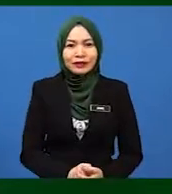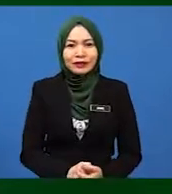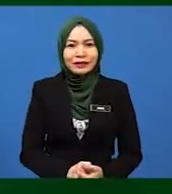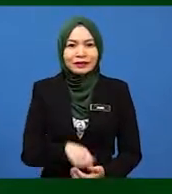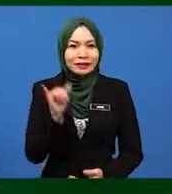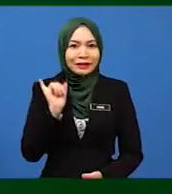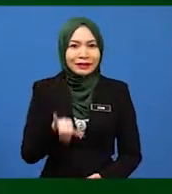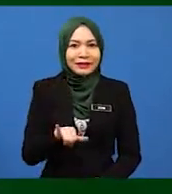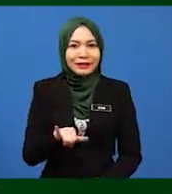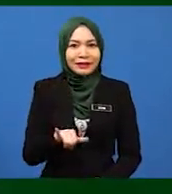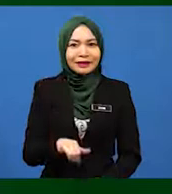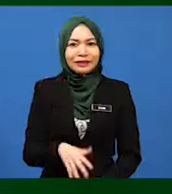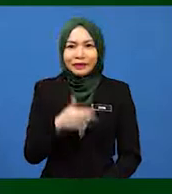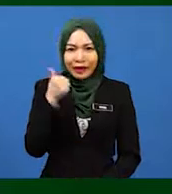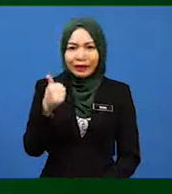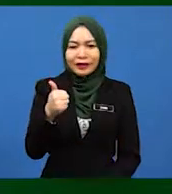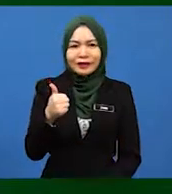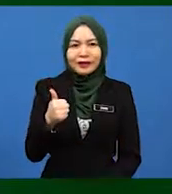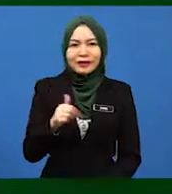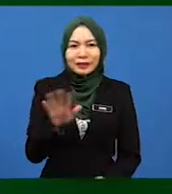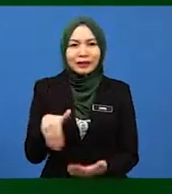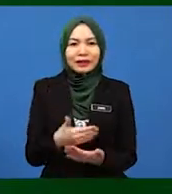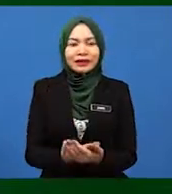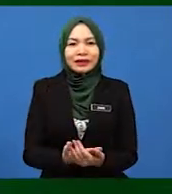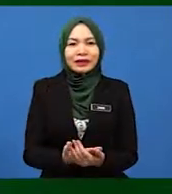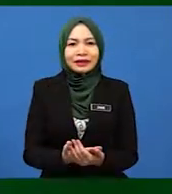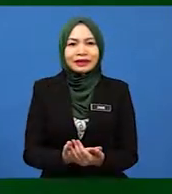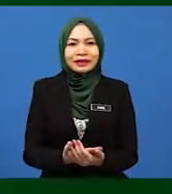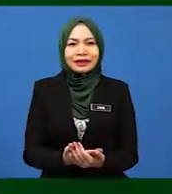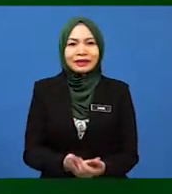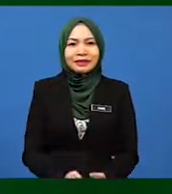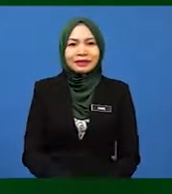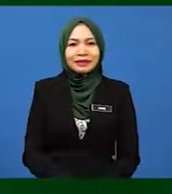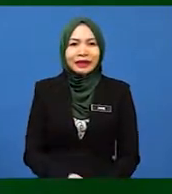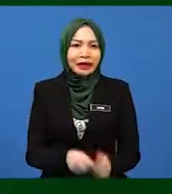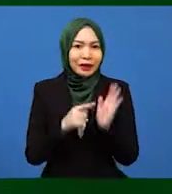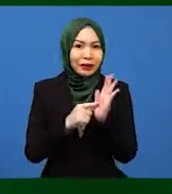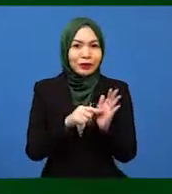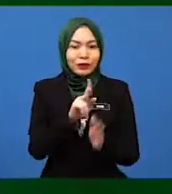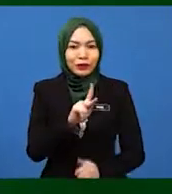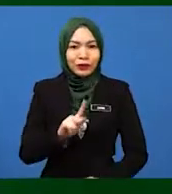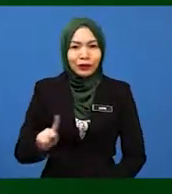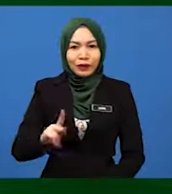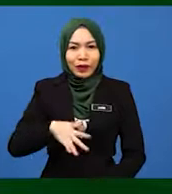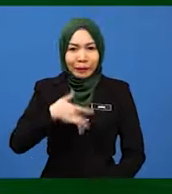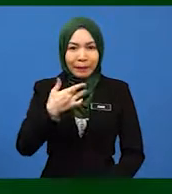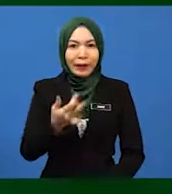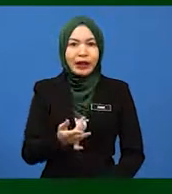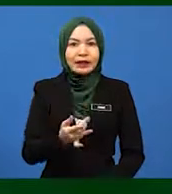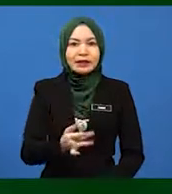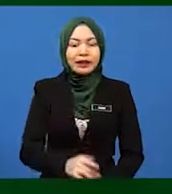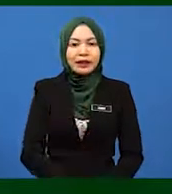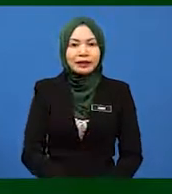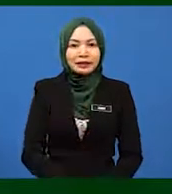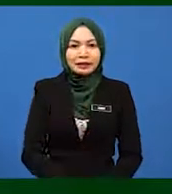Ya, bagus murid-murid. Ikon-ikon ini menunjukkan luahan